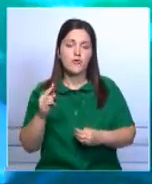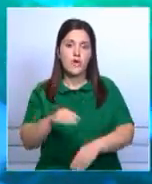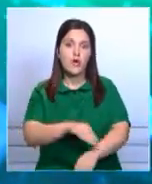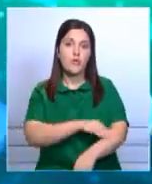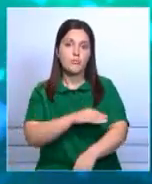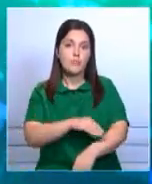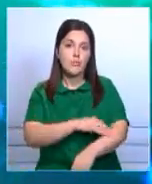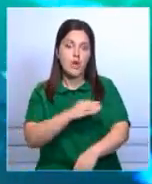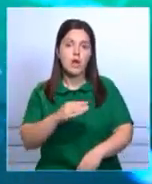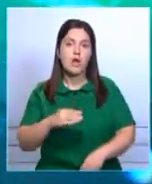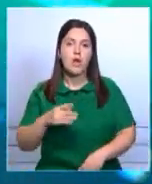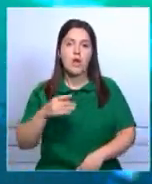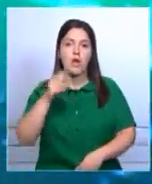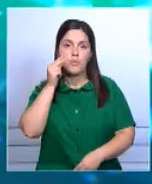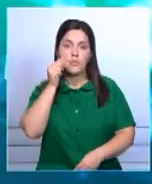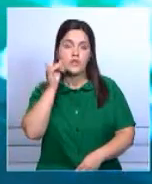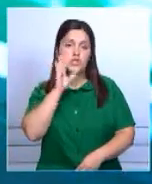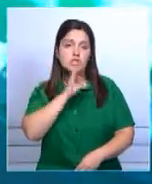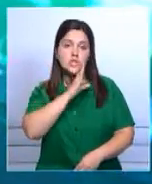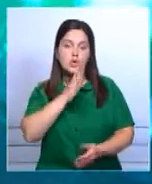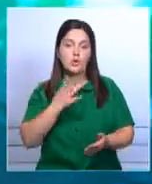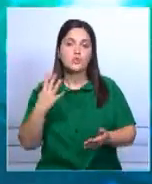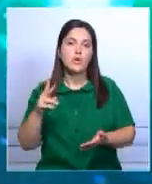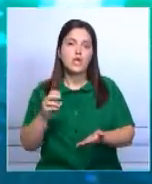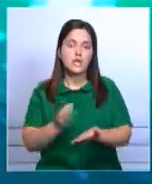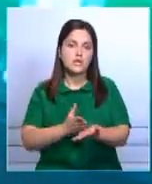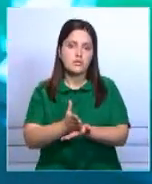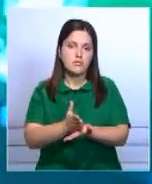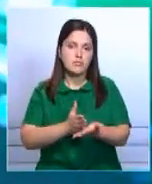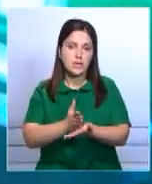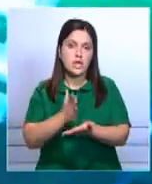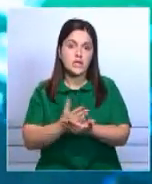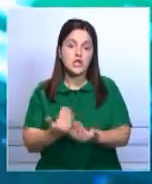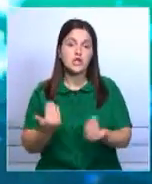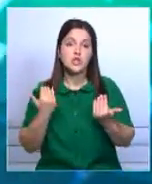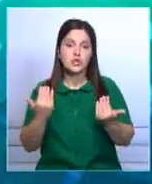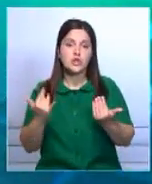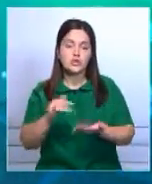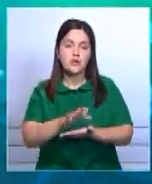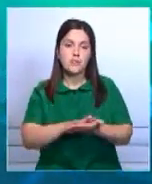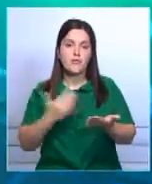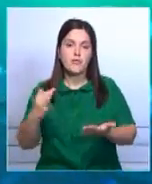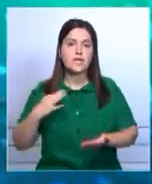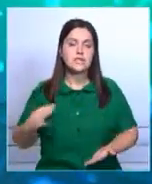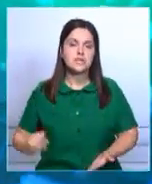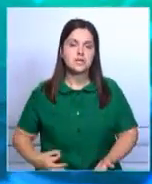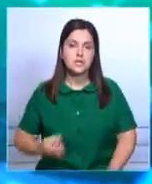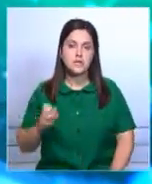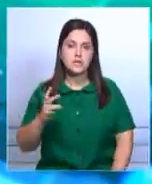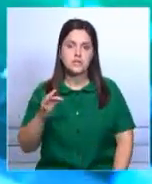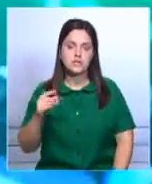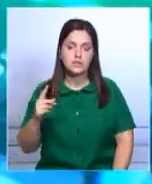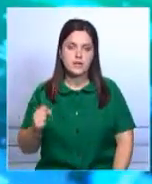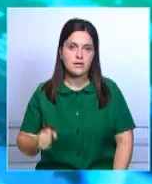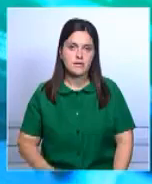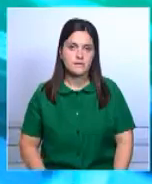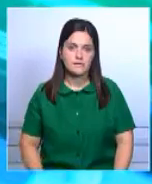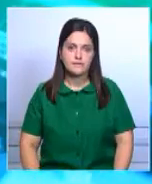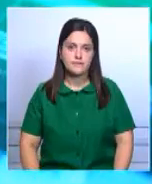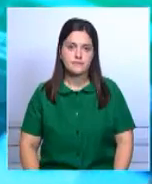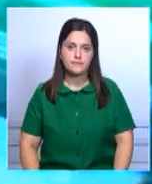Супруги Федор и Надежда отдали предприятию по 40 лет жизни. Сейчас дело родителей продолжают сын и